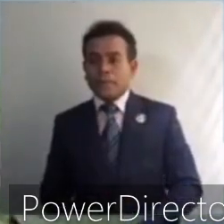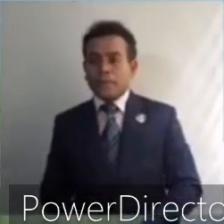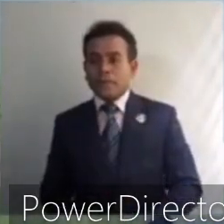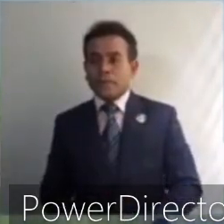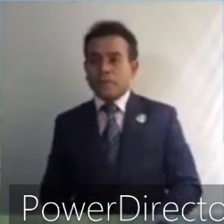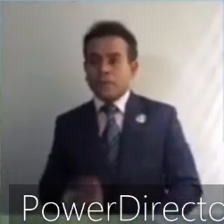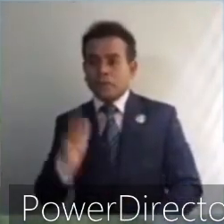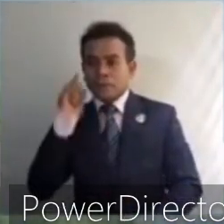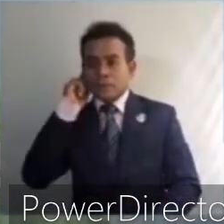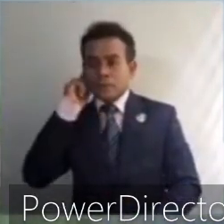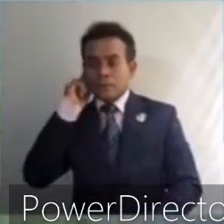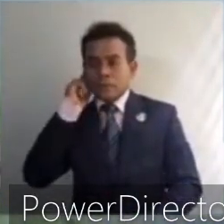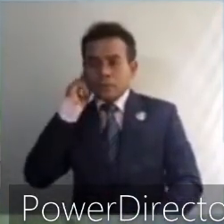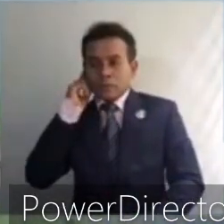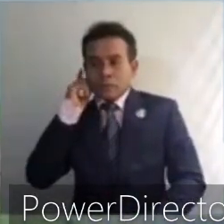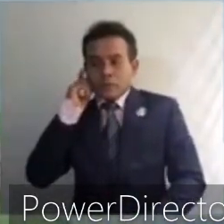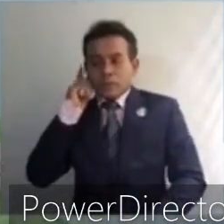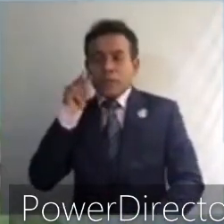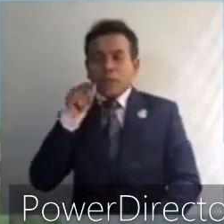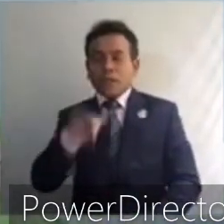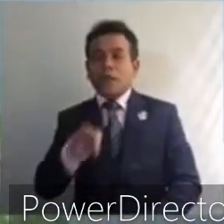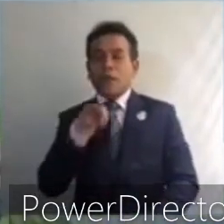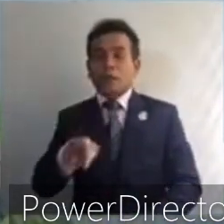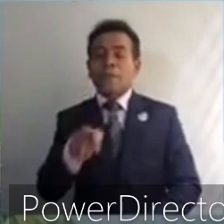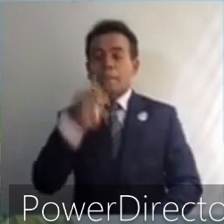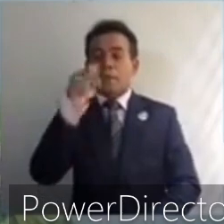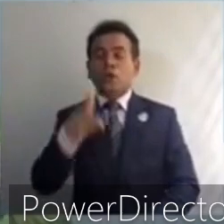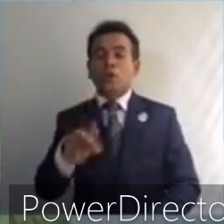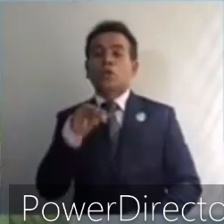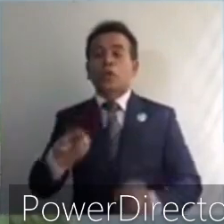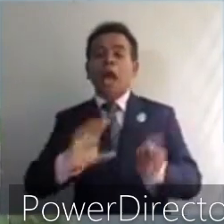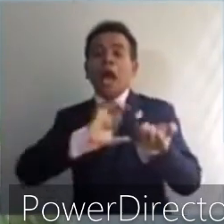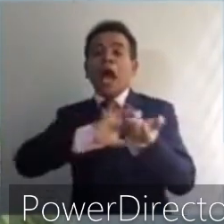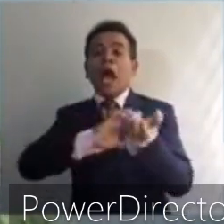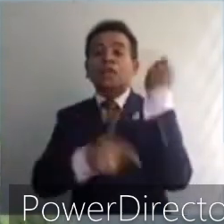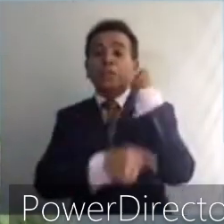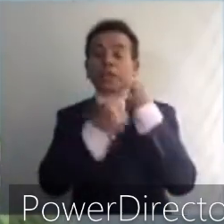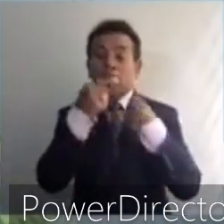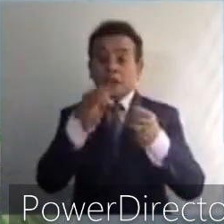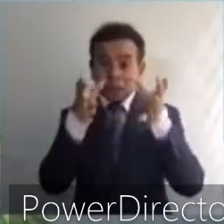প্রাতিষ্ঠানিক কোয়ারেন্টাইনের জন্য প্রস্তুত করা হয়েছে 488টি প্রতিষ্ঠান